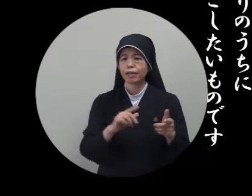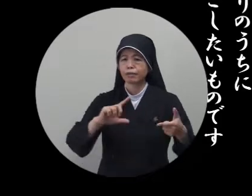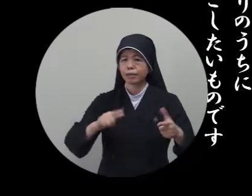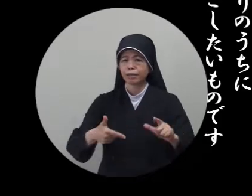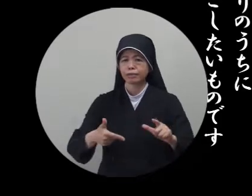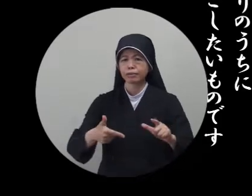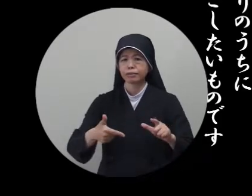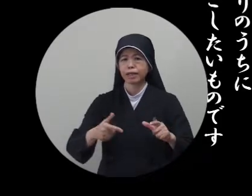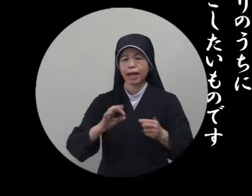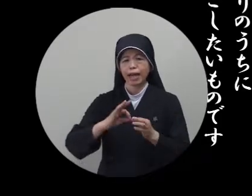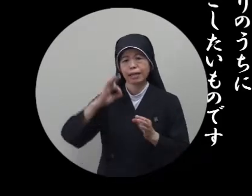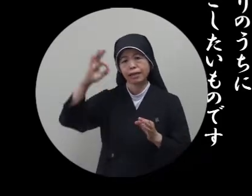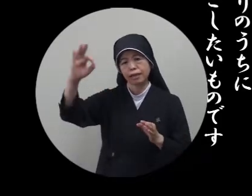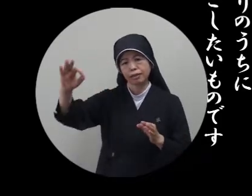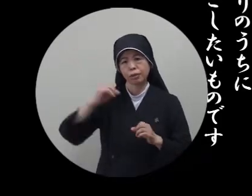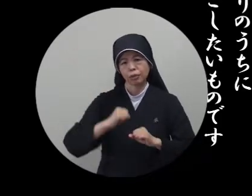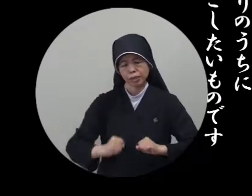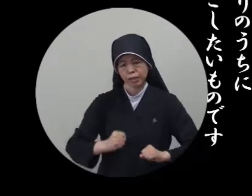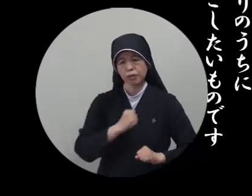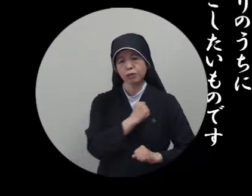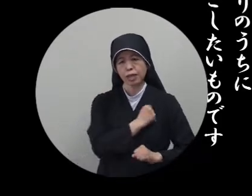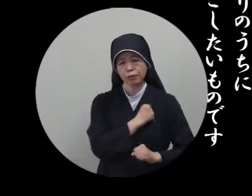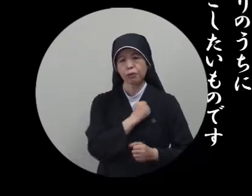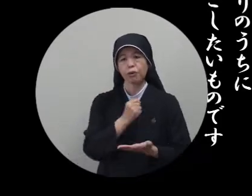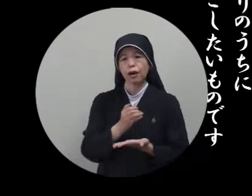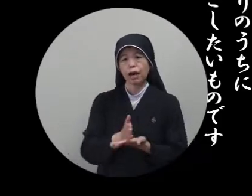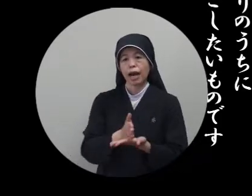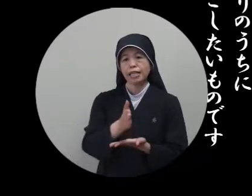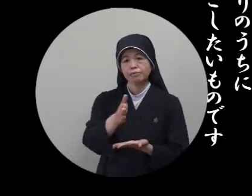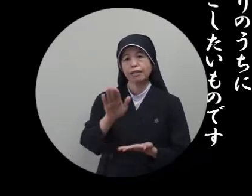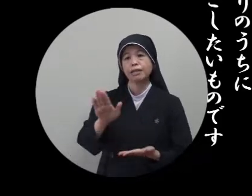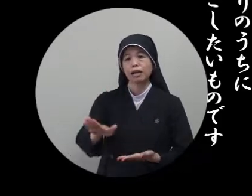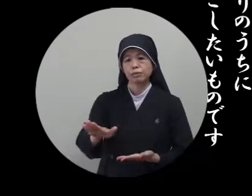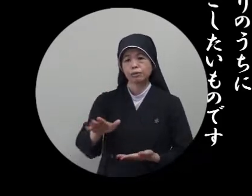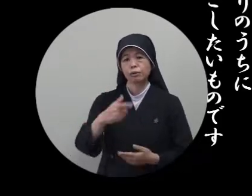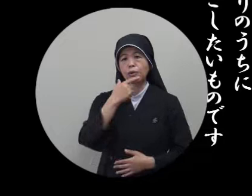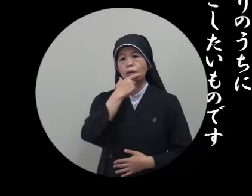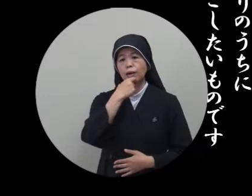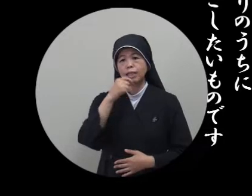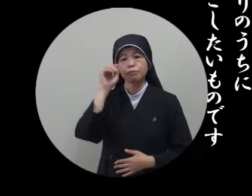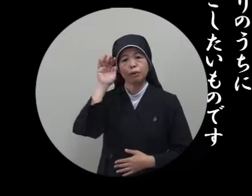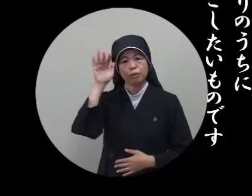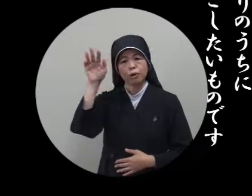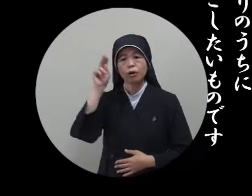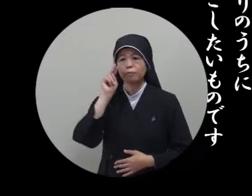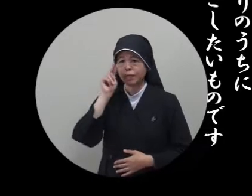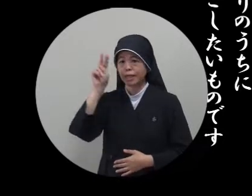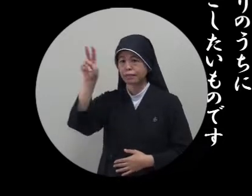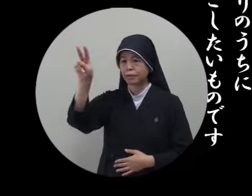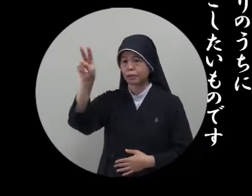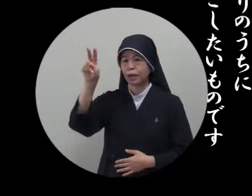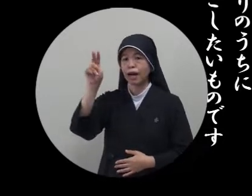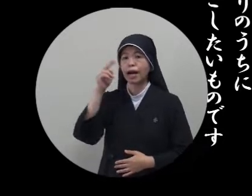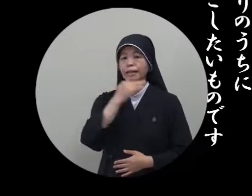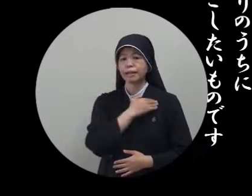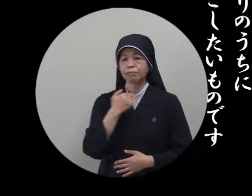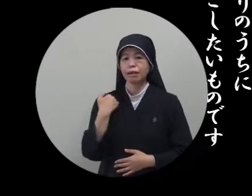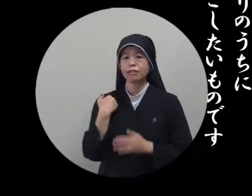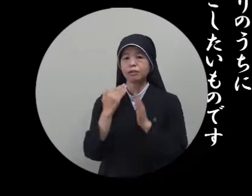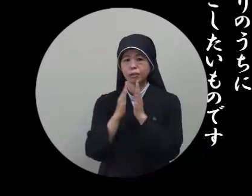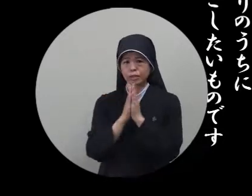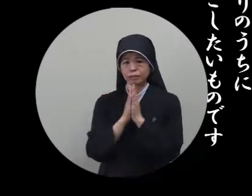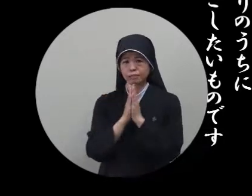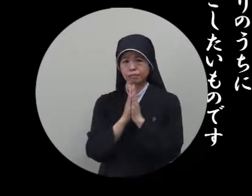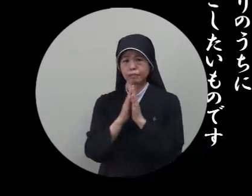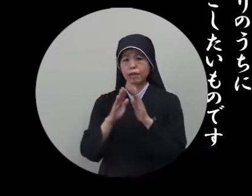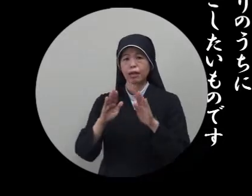死は終わりではなく永遠の命への始まりであると、希望を見出すことができますように。